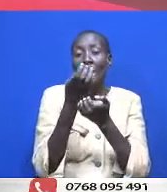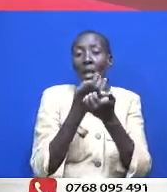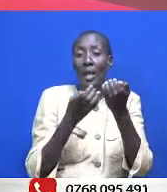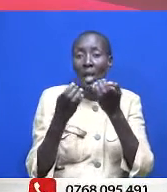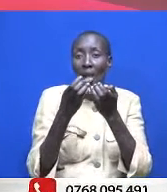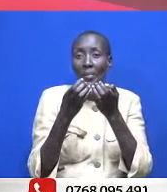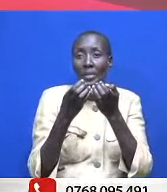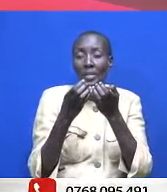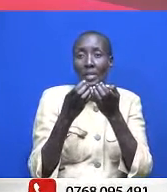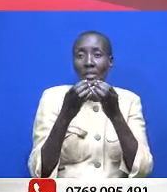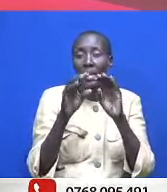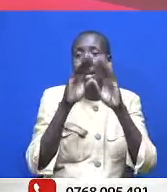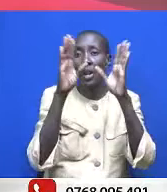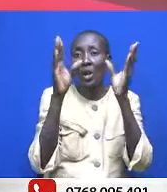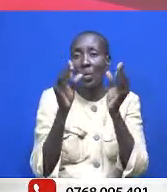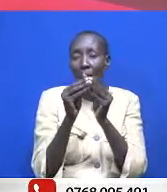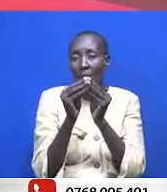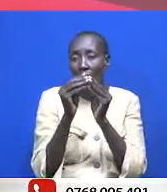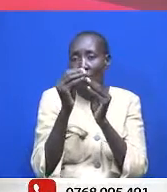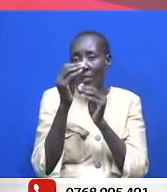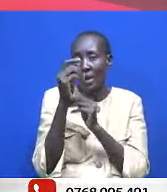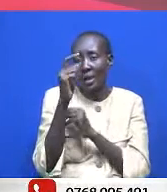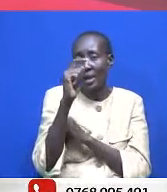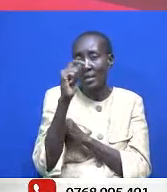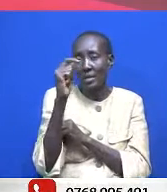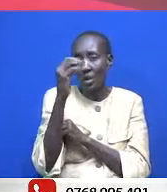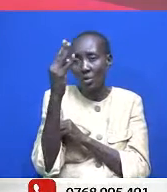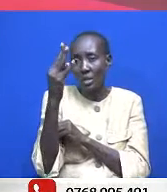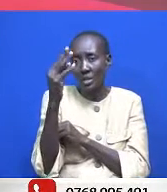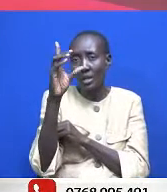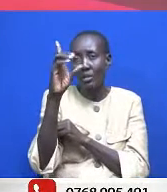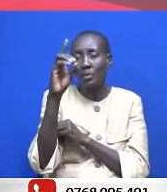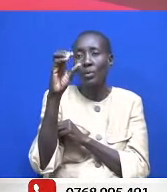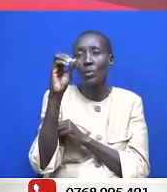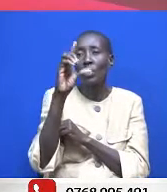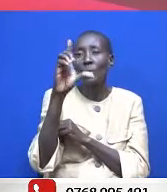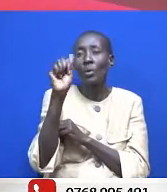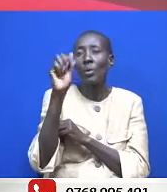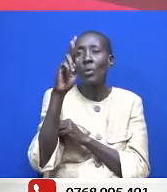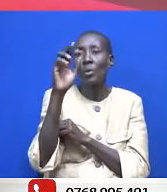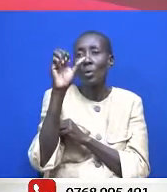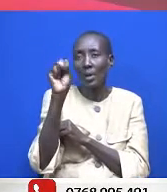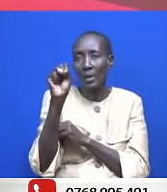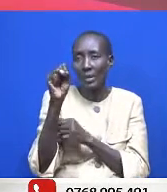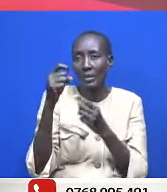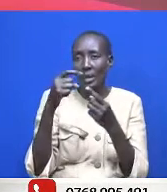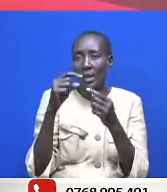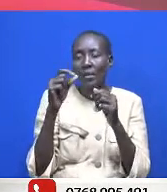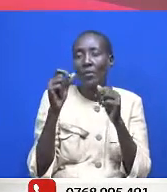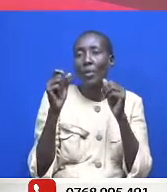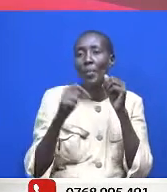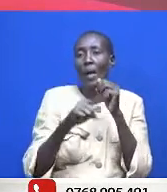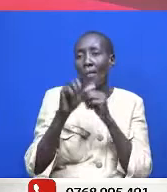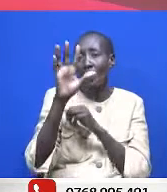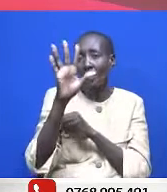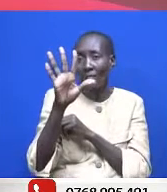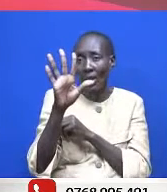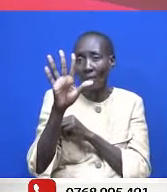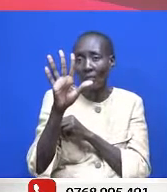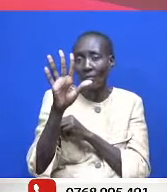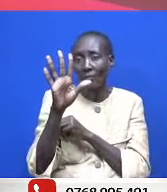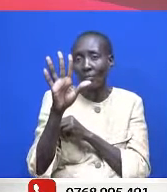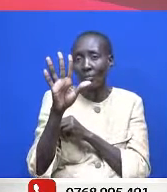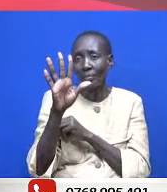thamani ya dola trilioni 3 kufikia Mei mwaka huu. Biashara hii yote ilikuwa na dola trilioni